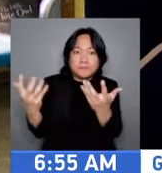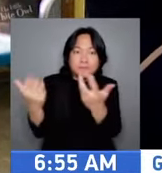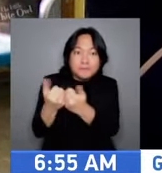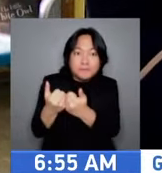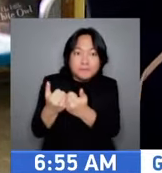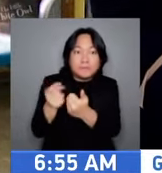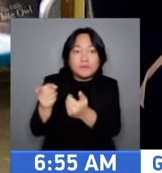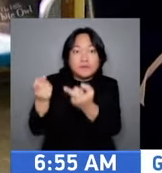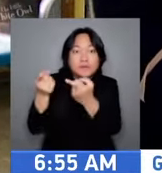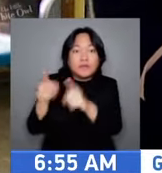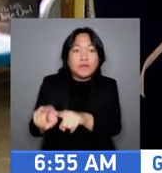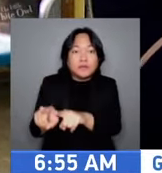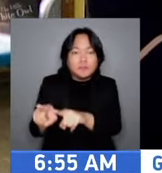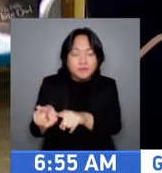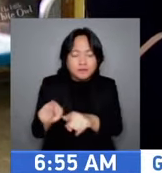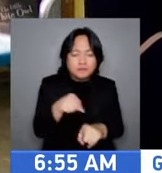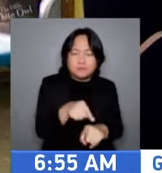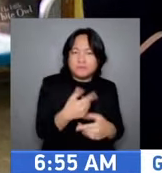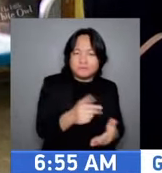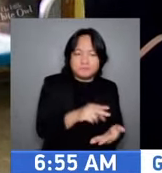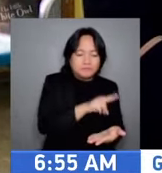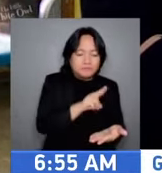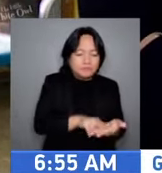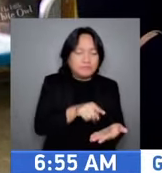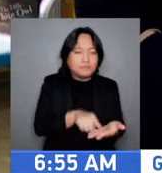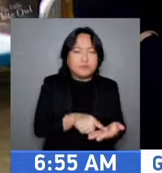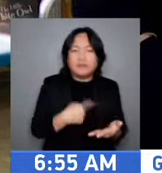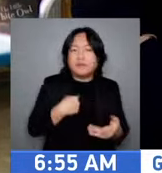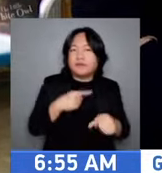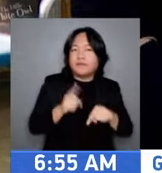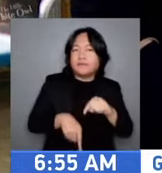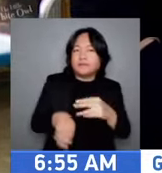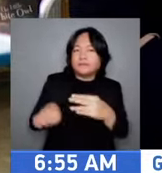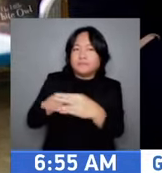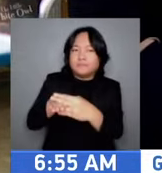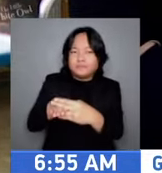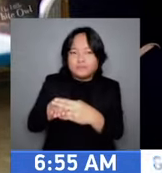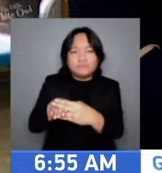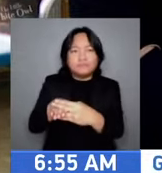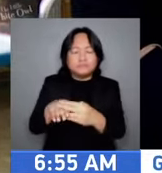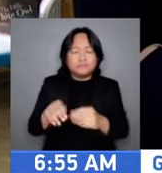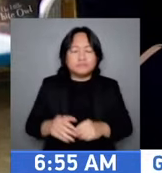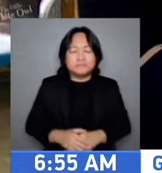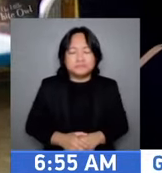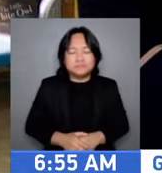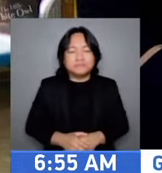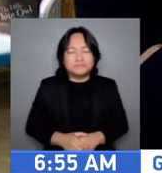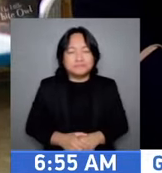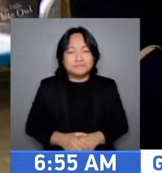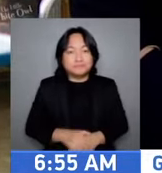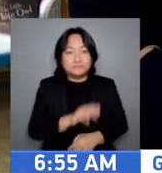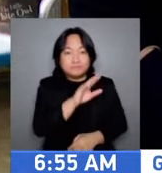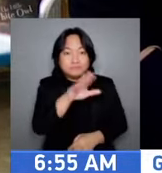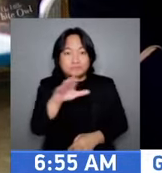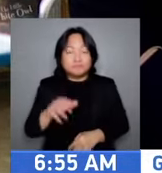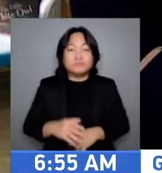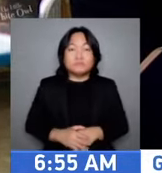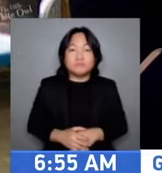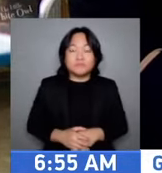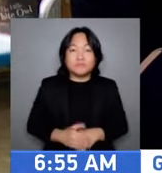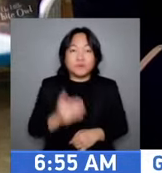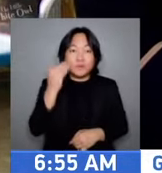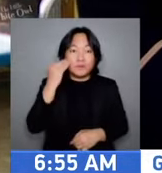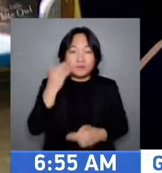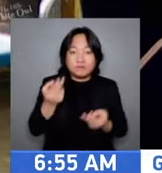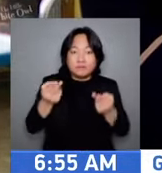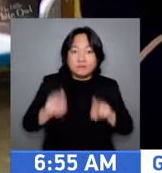pag may nangyaring aksidente for damages, halimbawa. But take note, malamang hindi rin kikilalanin ang waiver na to kung ito ay